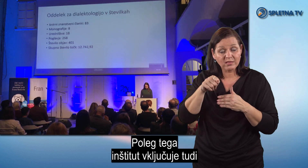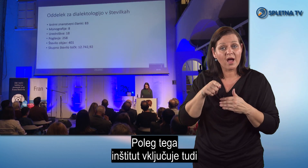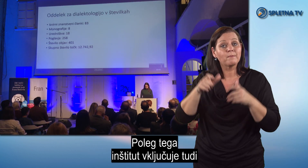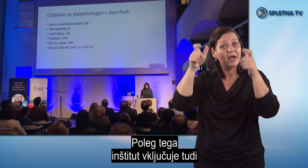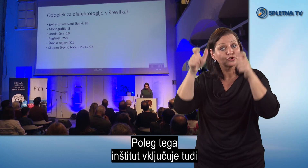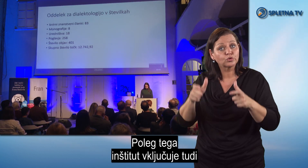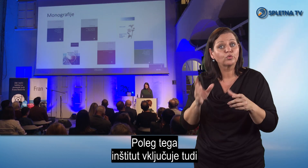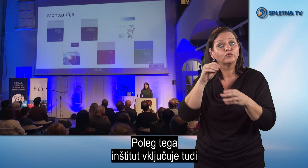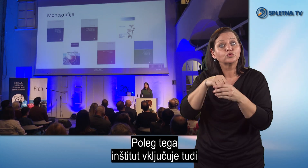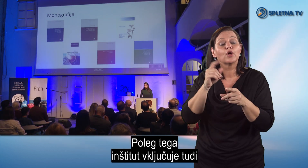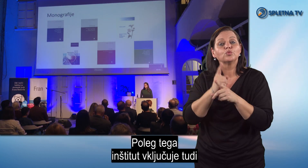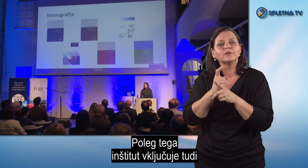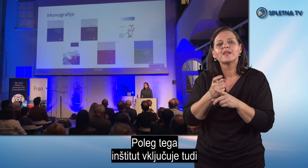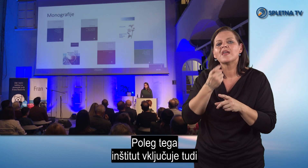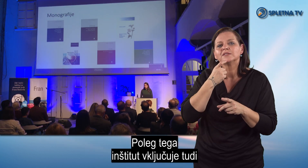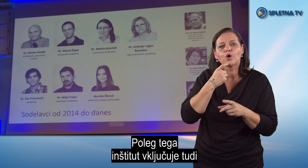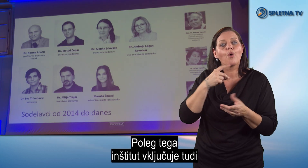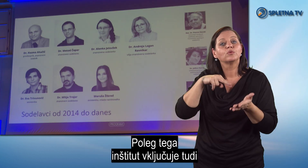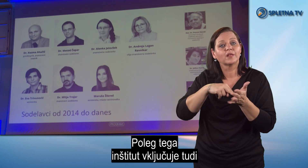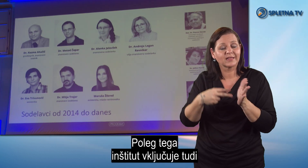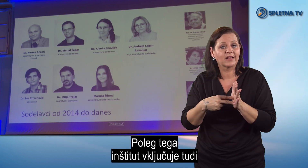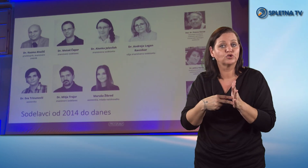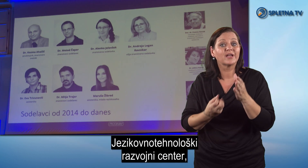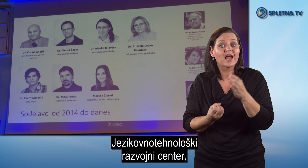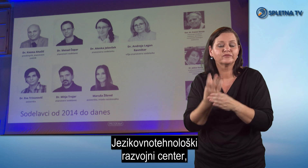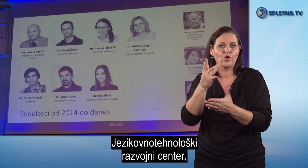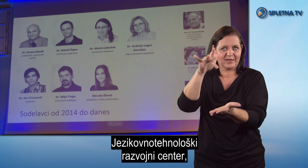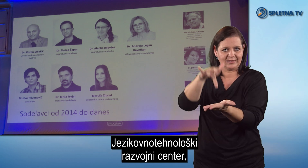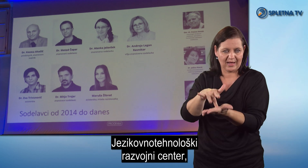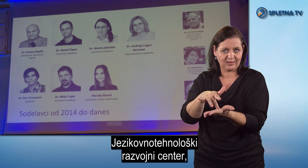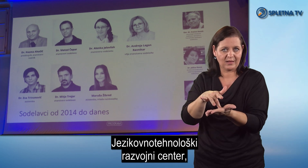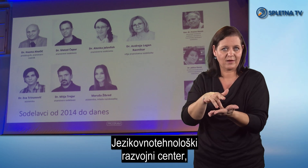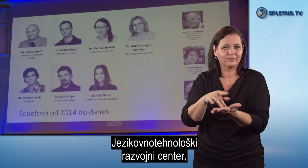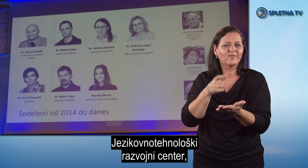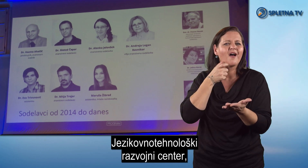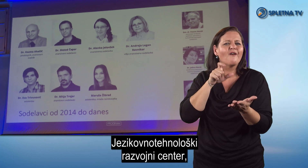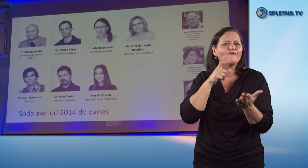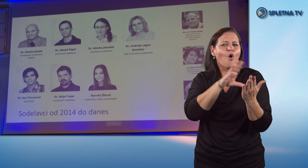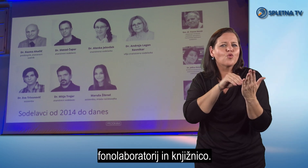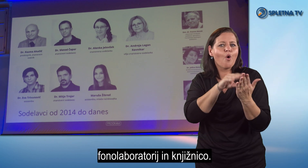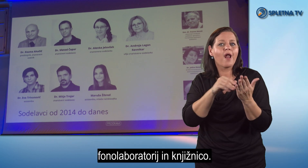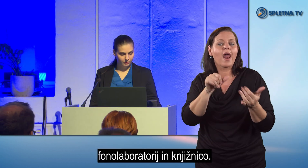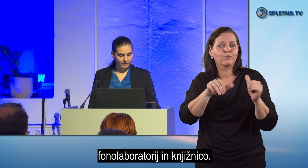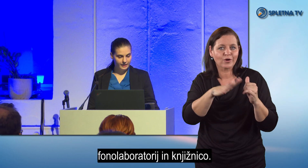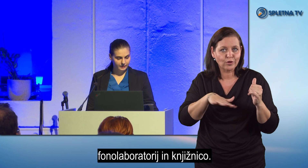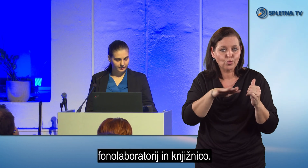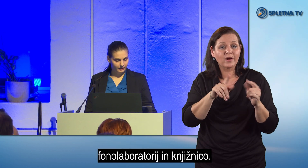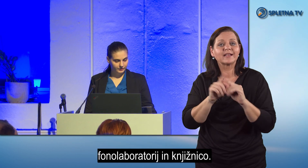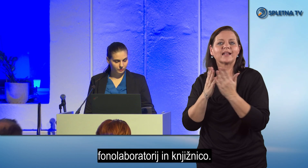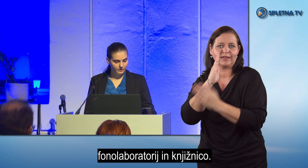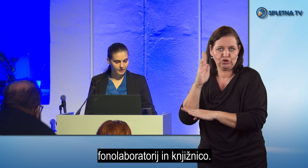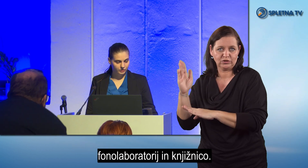Poleg tega inštitut vključuje tudi jezikovno-tehnološki razvojni center, fonolaboratorij in